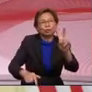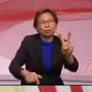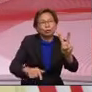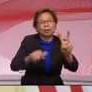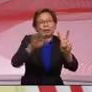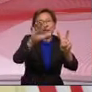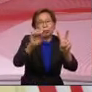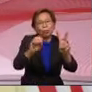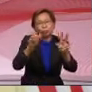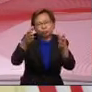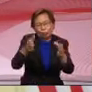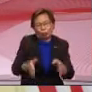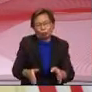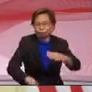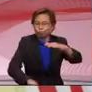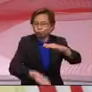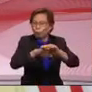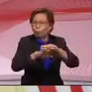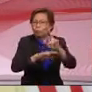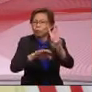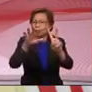250 orang setiap masa,